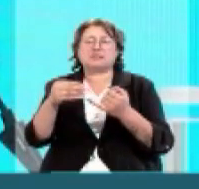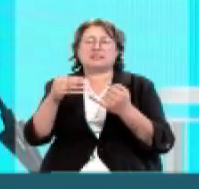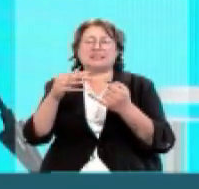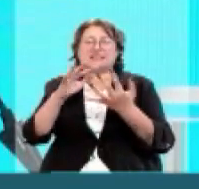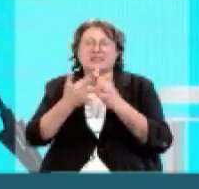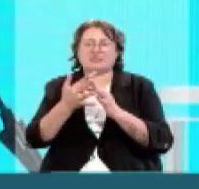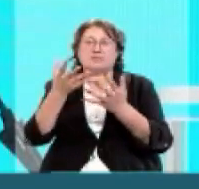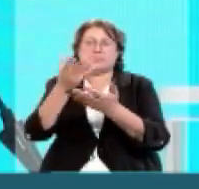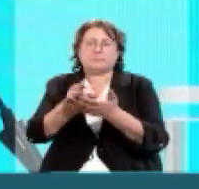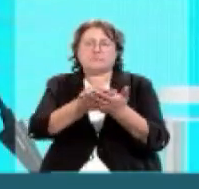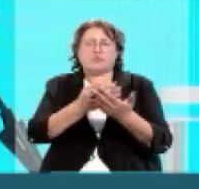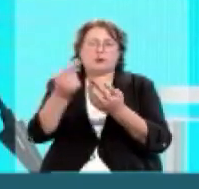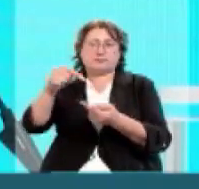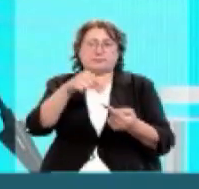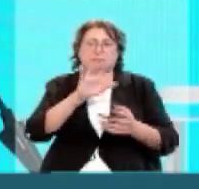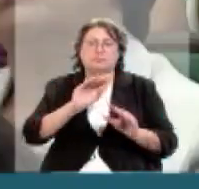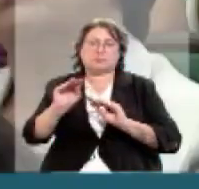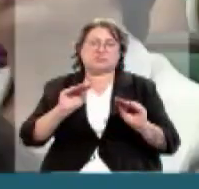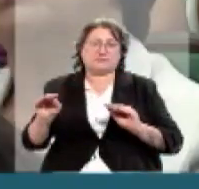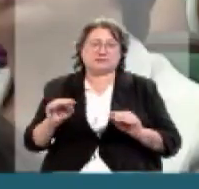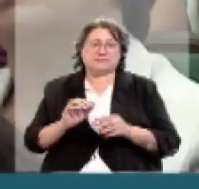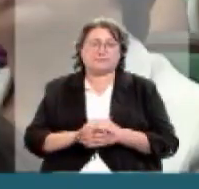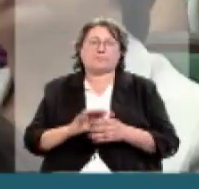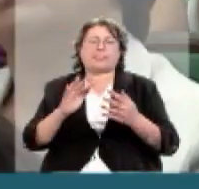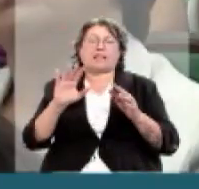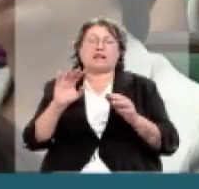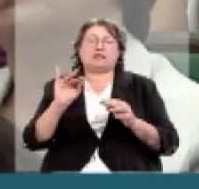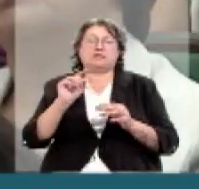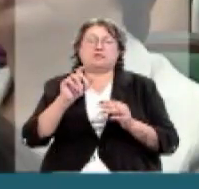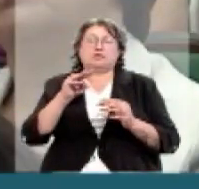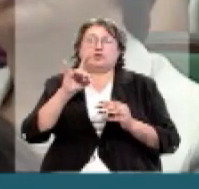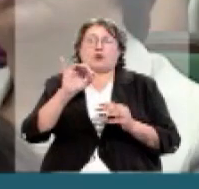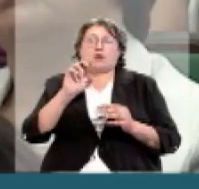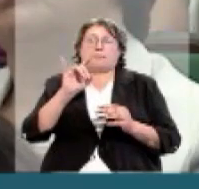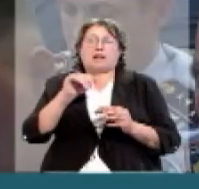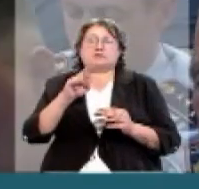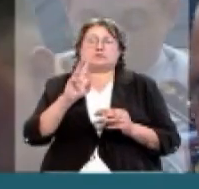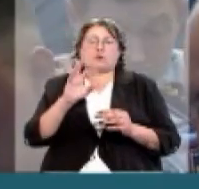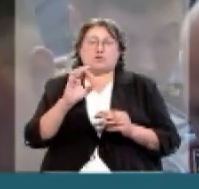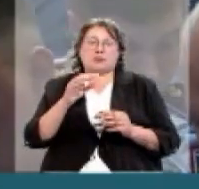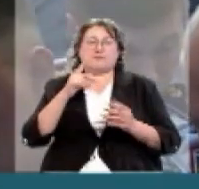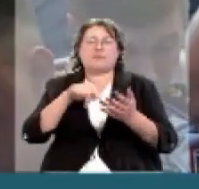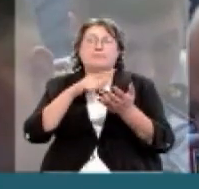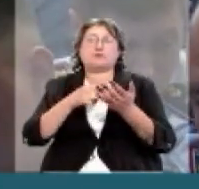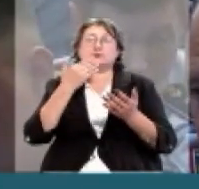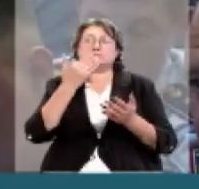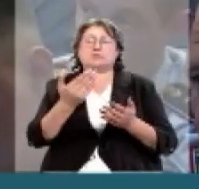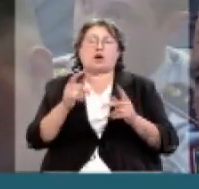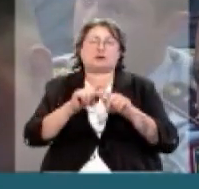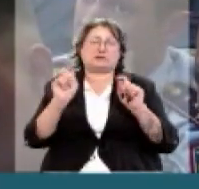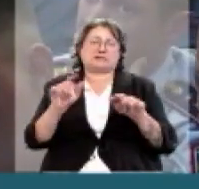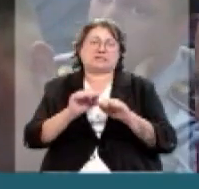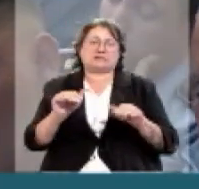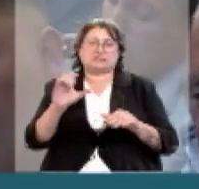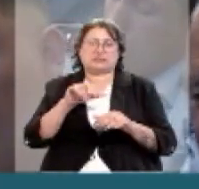келетін каналдар жүйесі орнатылатын болады. Ал Трой обратный ауылының тұрғыны балабақшаның ашылу жайын сұрады. Өткені мектеп